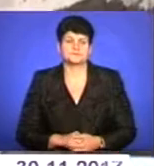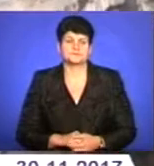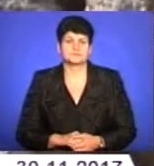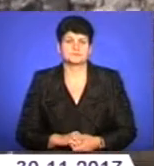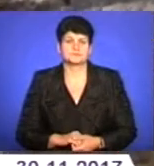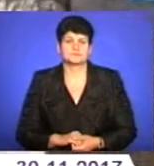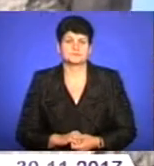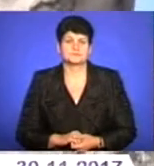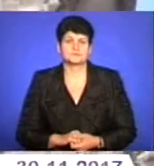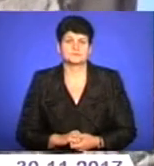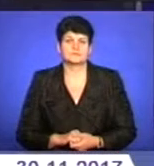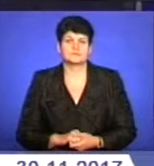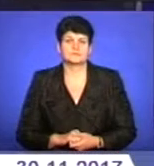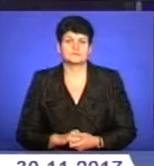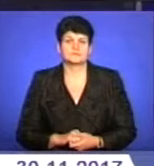ТТБ.